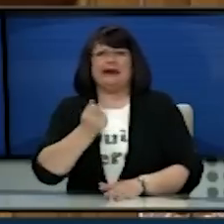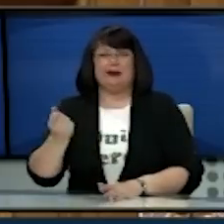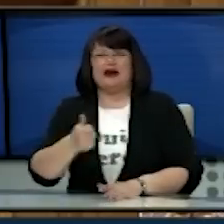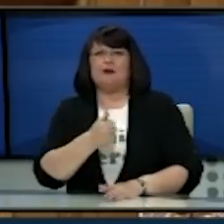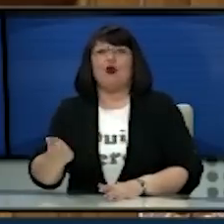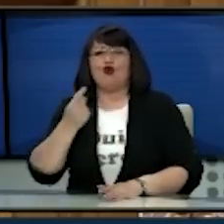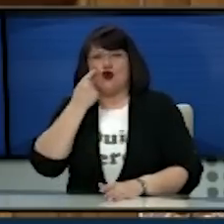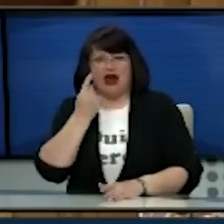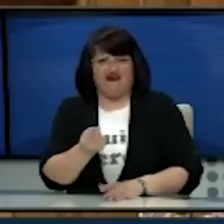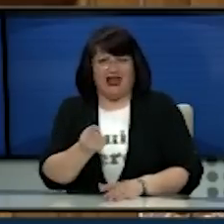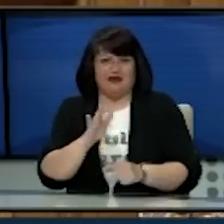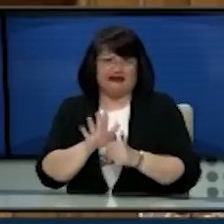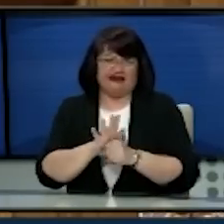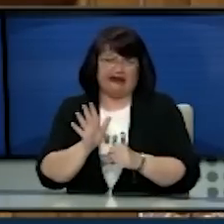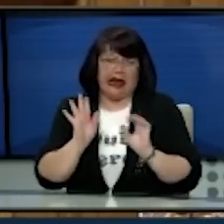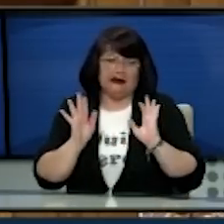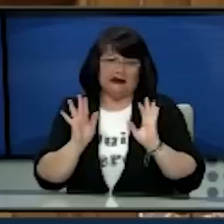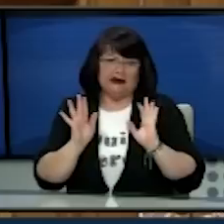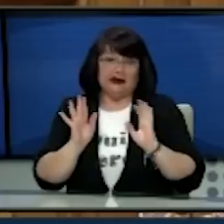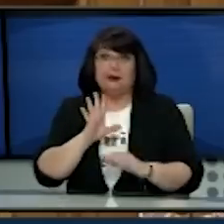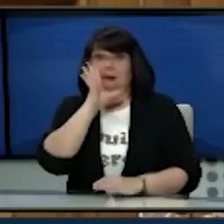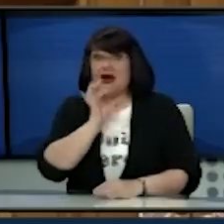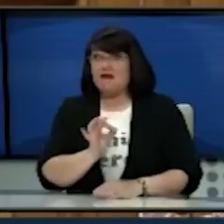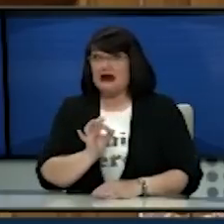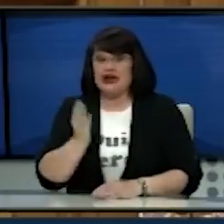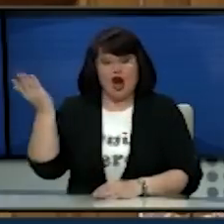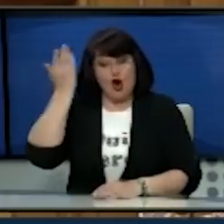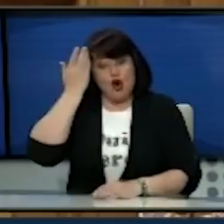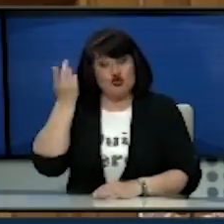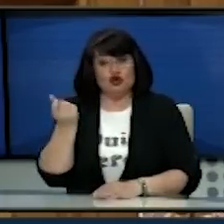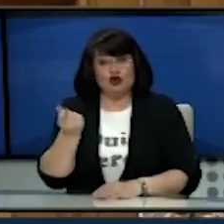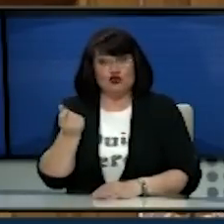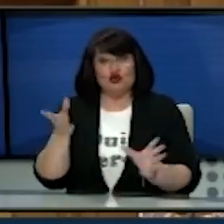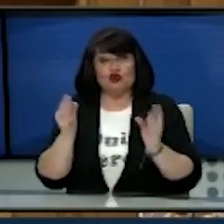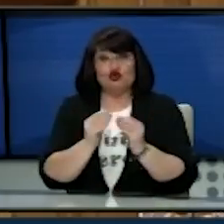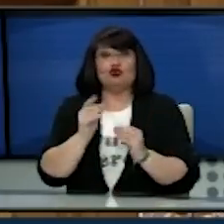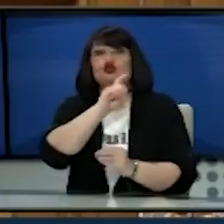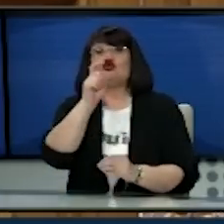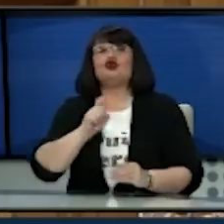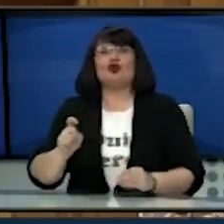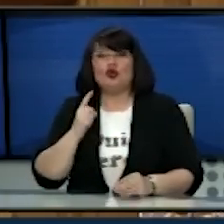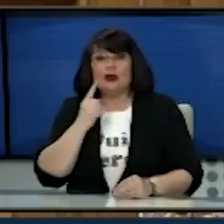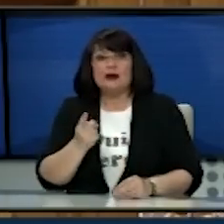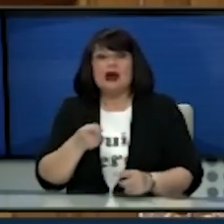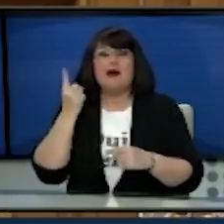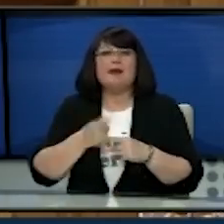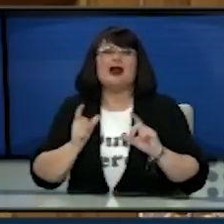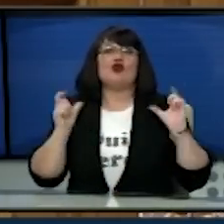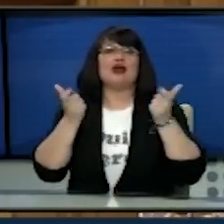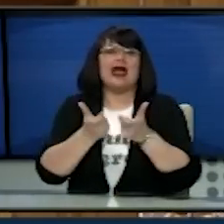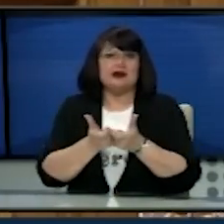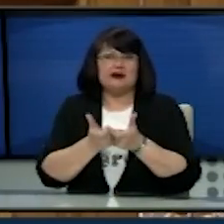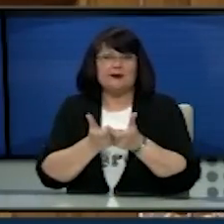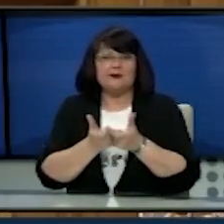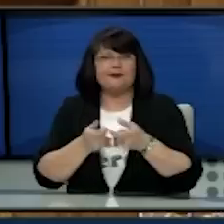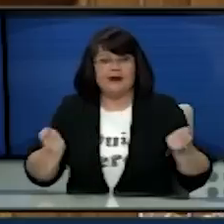παρακολουθείτε όπως μας λέτε. Το πραγματικό κόστος ζωής για την εργατική, τη λαϊκή οικογένεια έχει φτάσει σε σημεία όπου